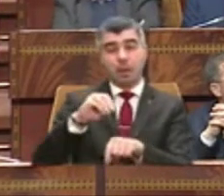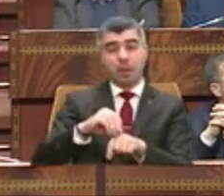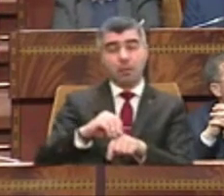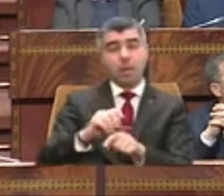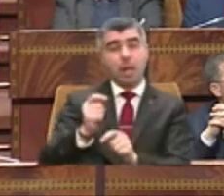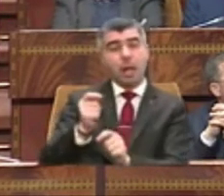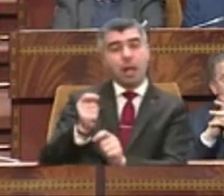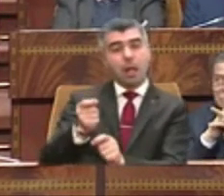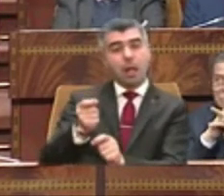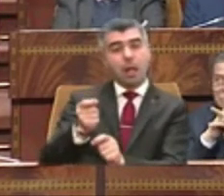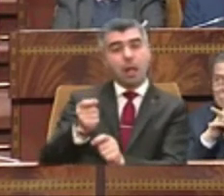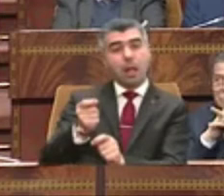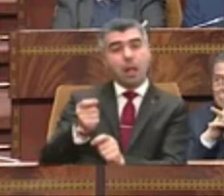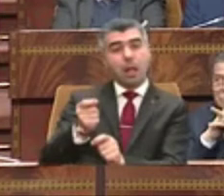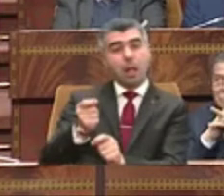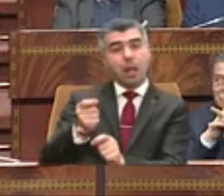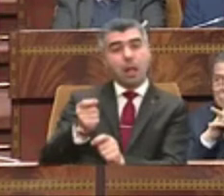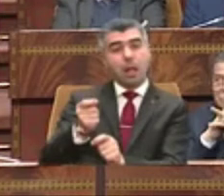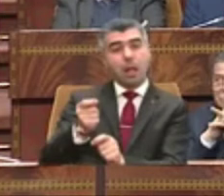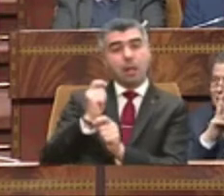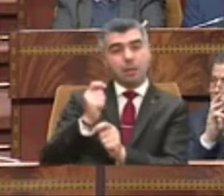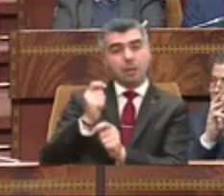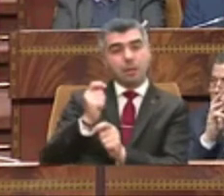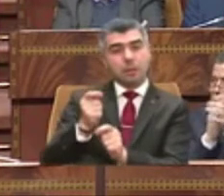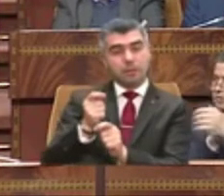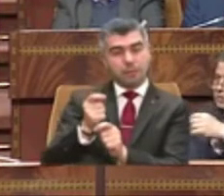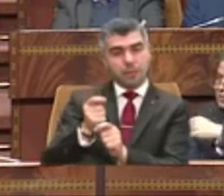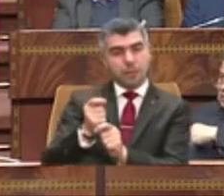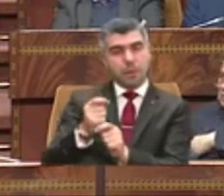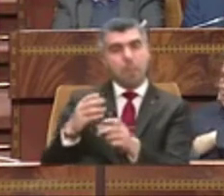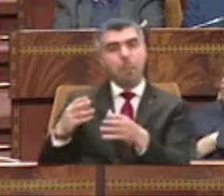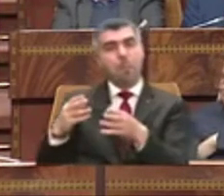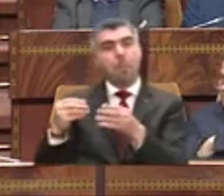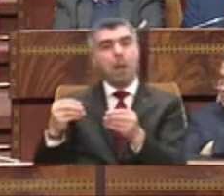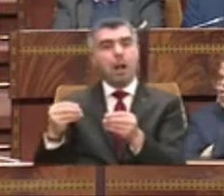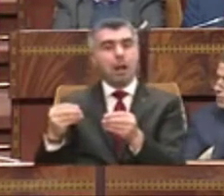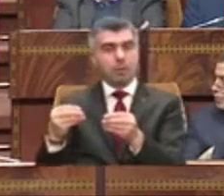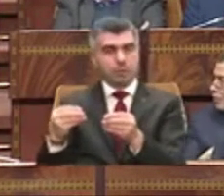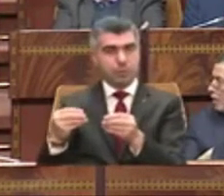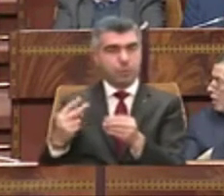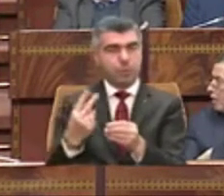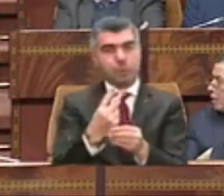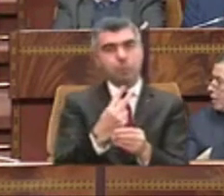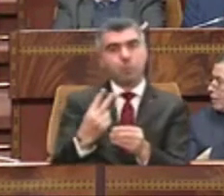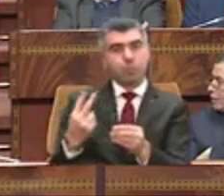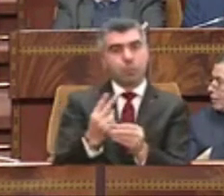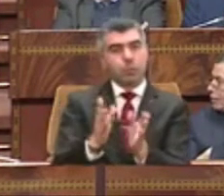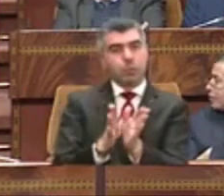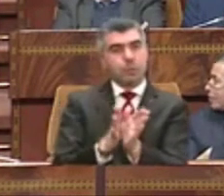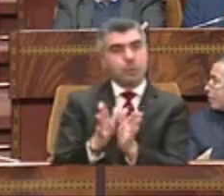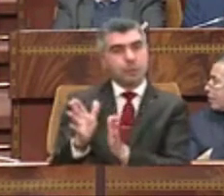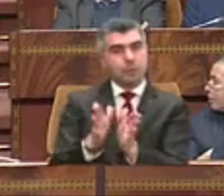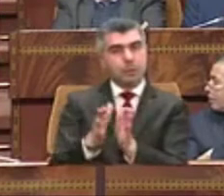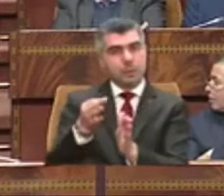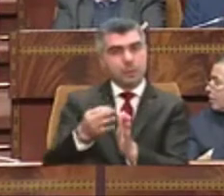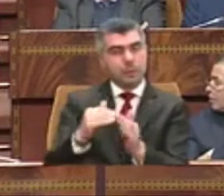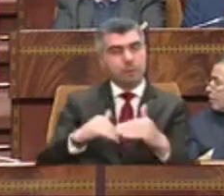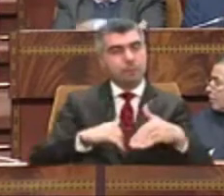اسفي ومراكش، بين اسفي ومراكش اللي ولا اليوم اسفي قطب